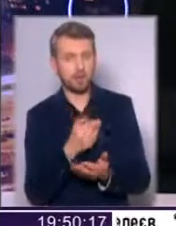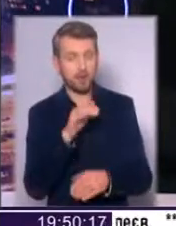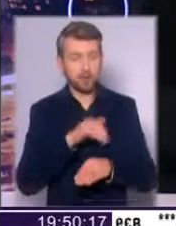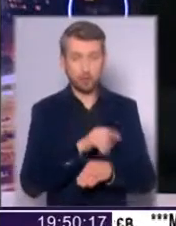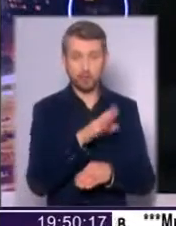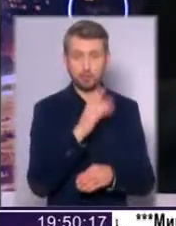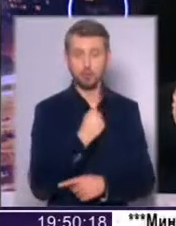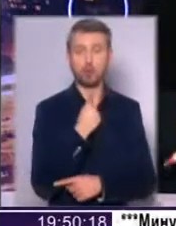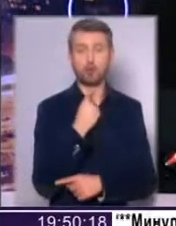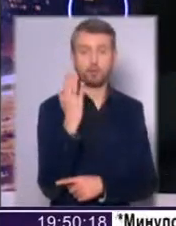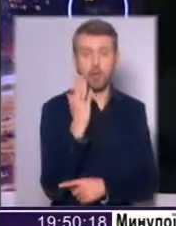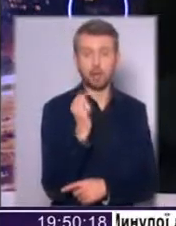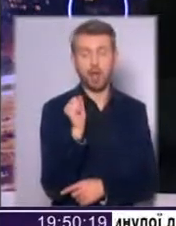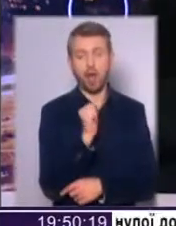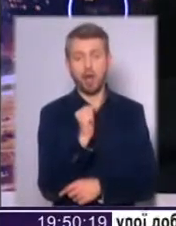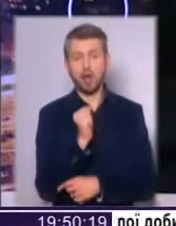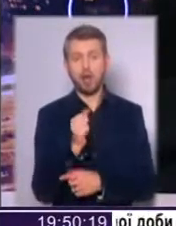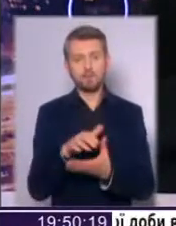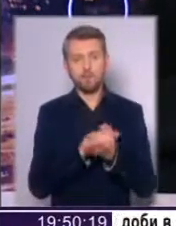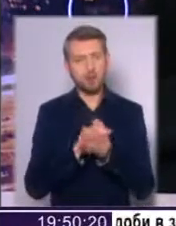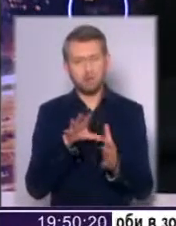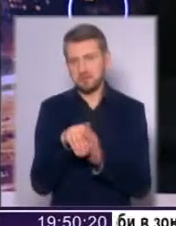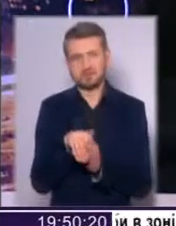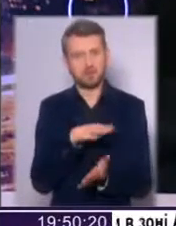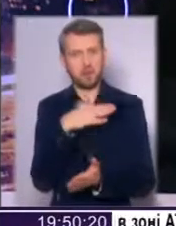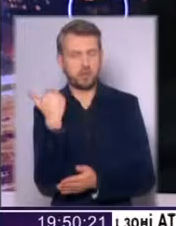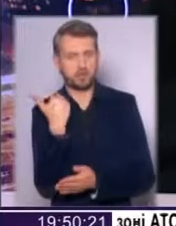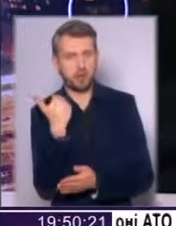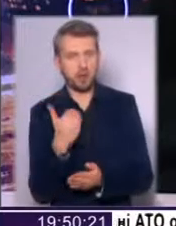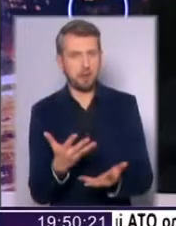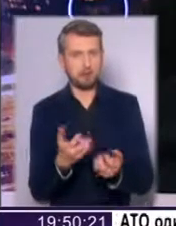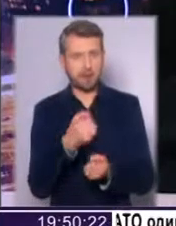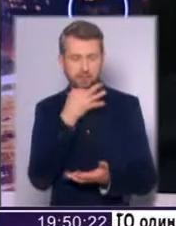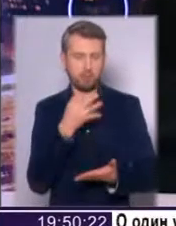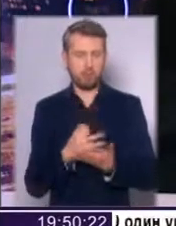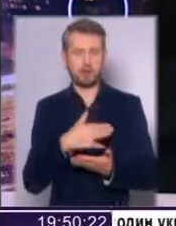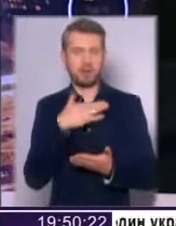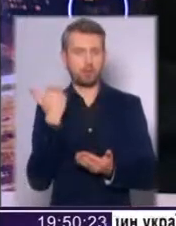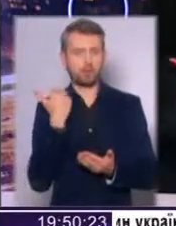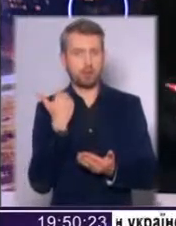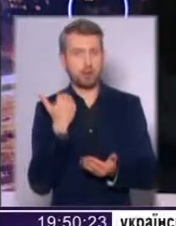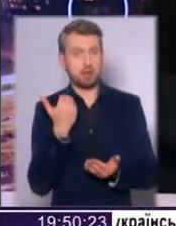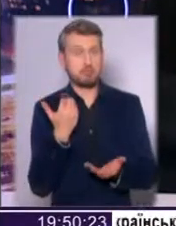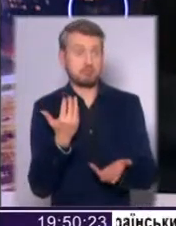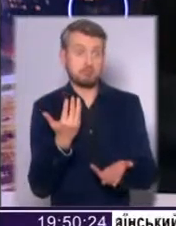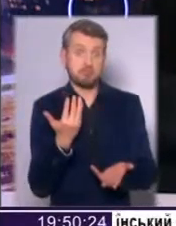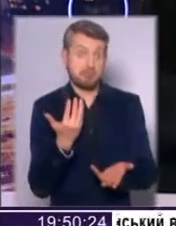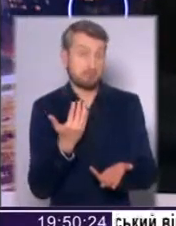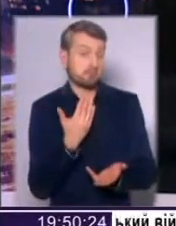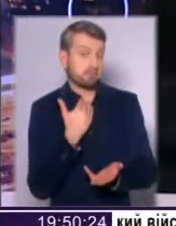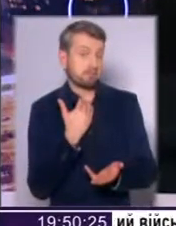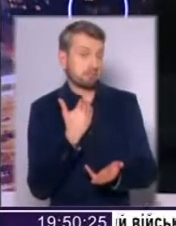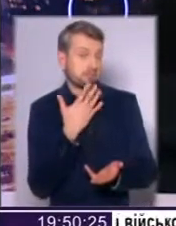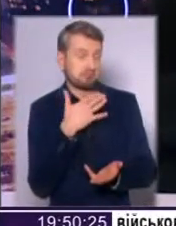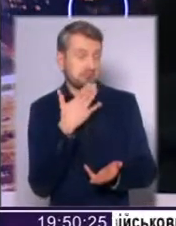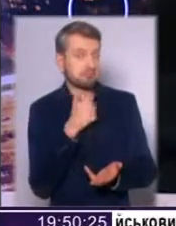будуть голосувати, а в коаліцію входити не будуть. Тобто брати відповідальності не будуть. І може би це все і добре, але